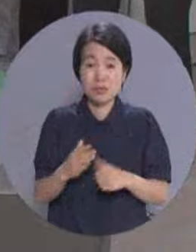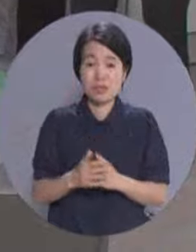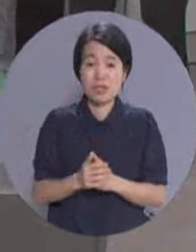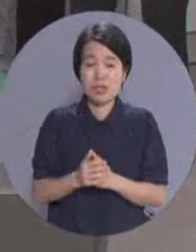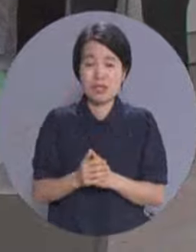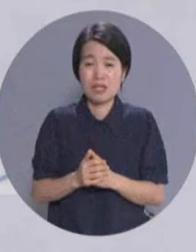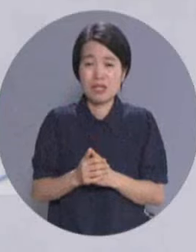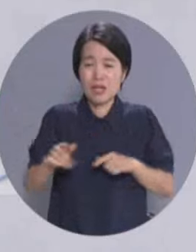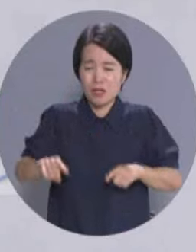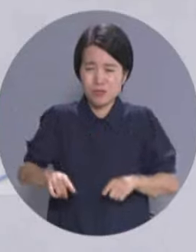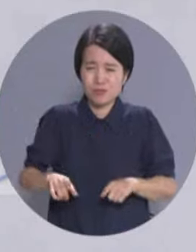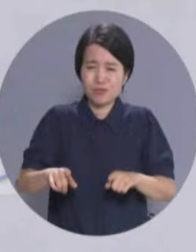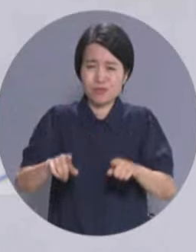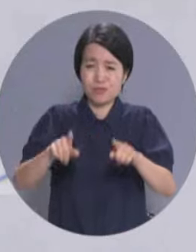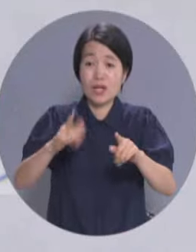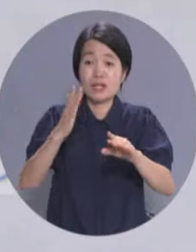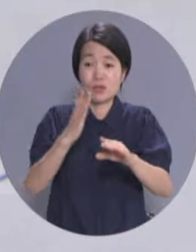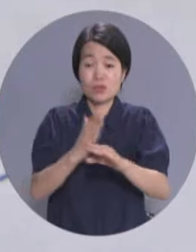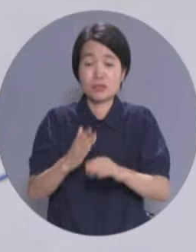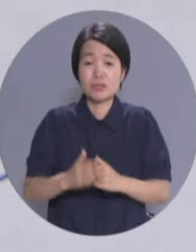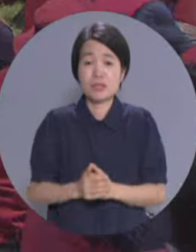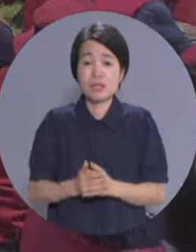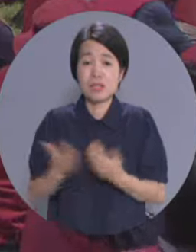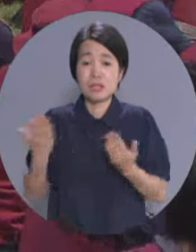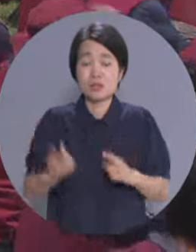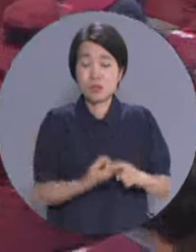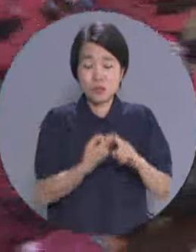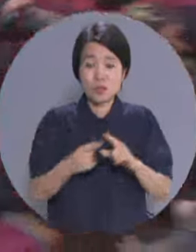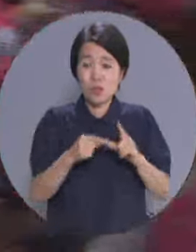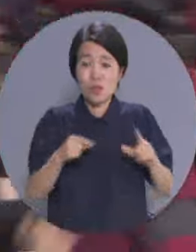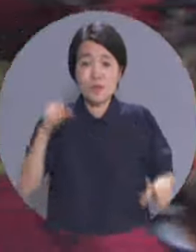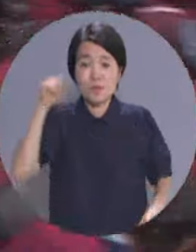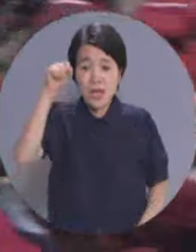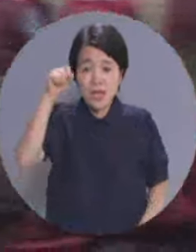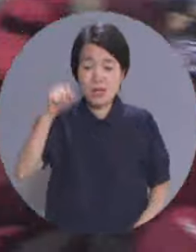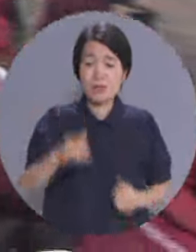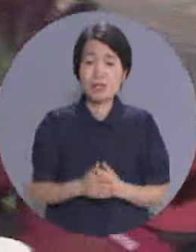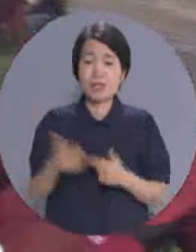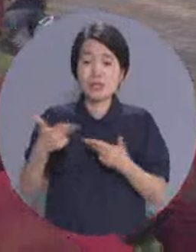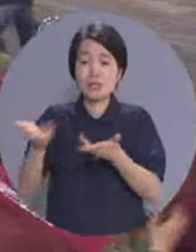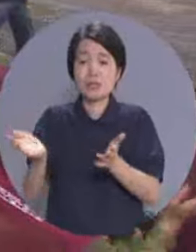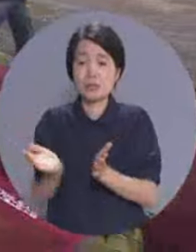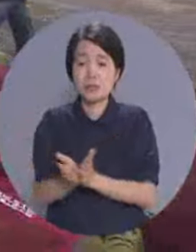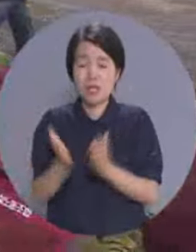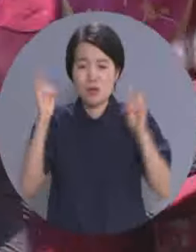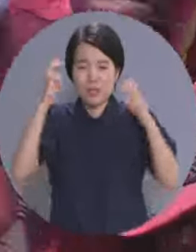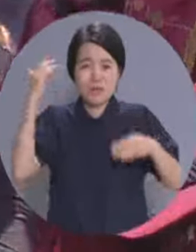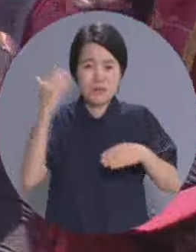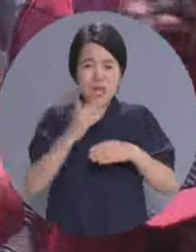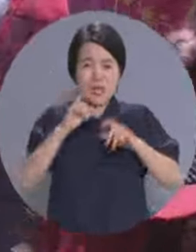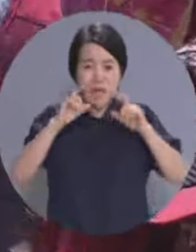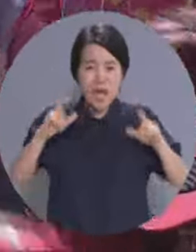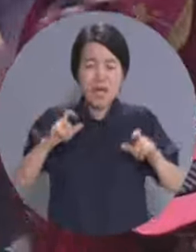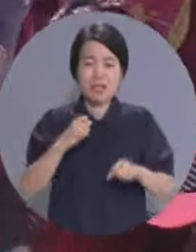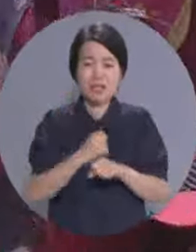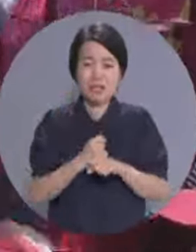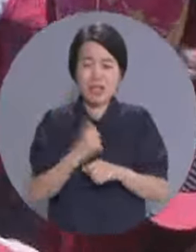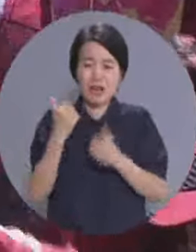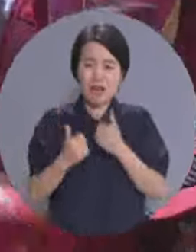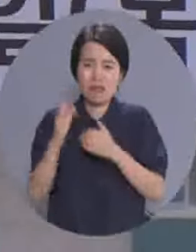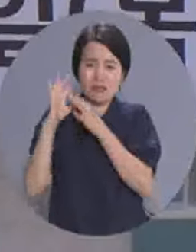간격을 좁히지 못하고 있습니다. 노조는 부분 파업에 돌입했고 협의회는 직장 폐쇄를 언급하면서